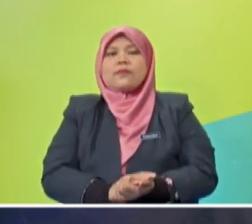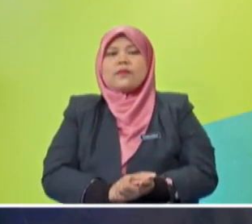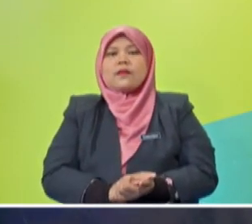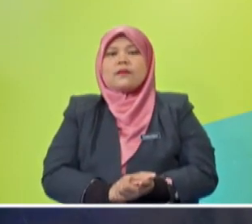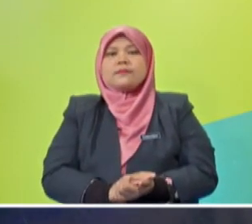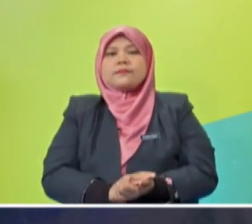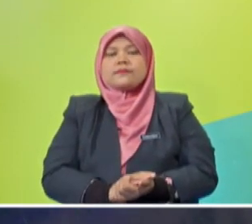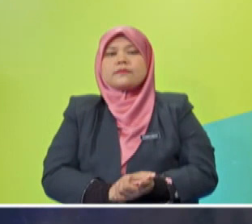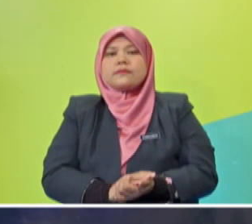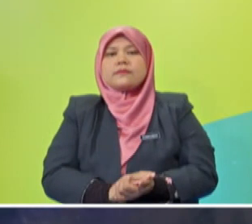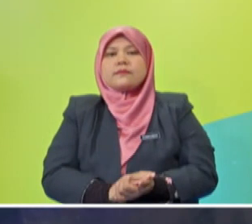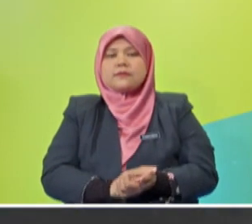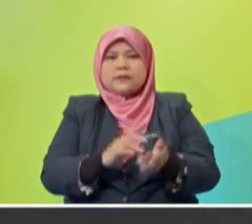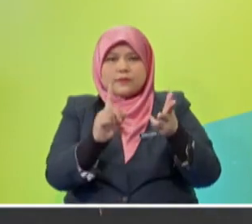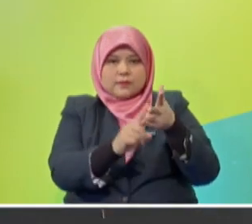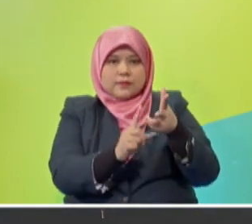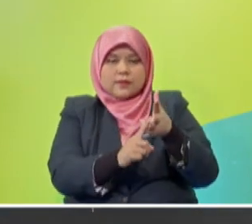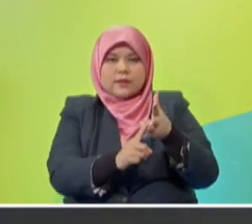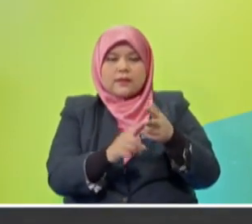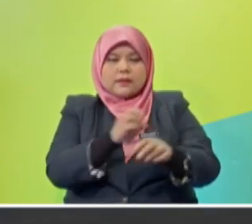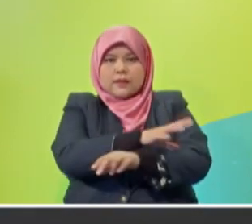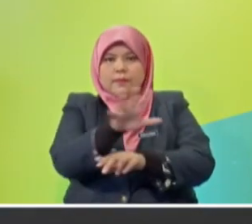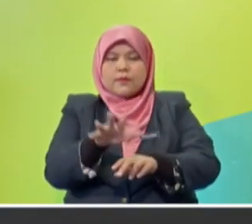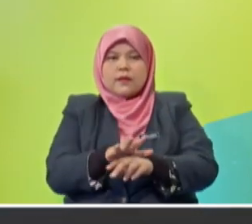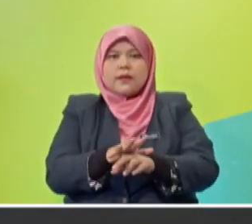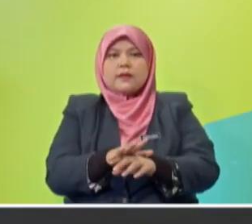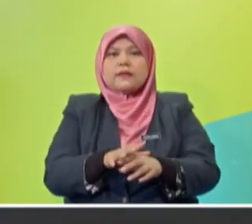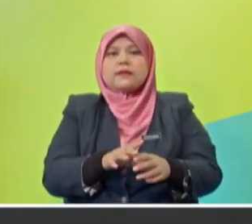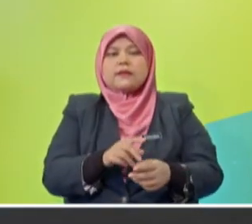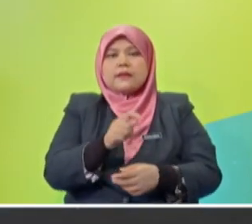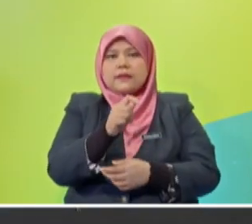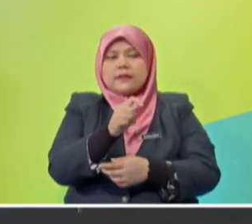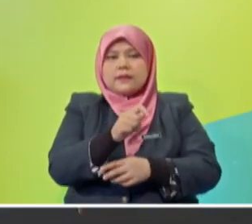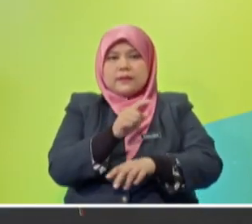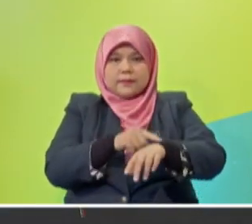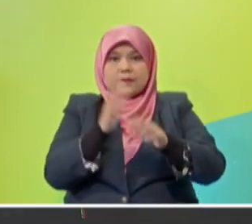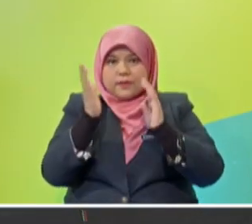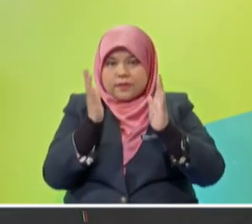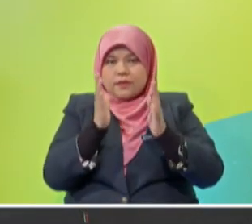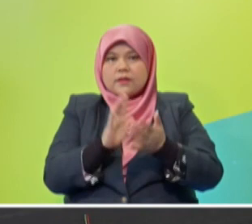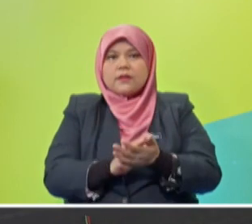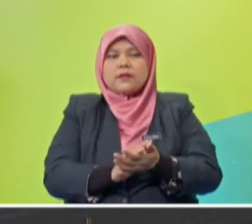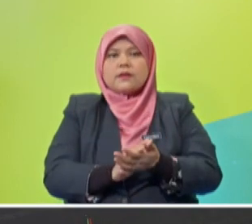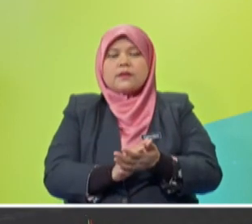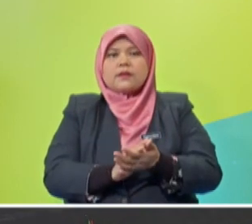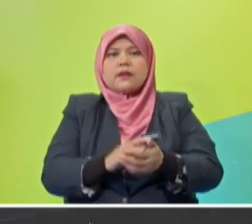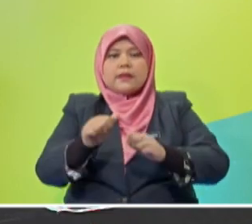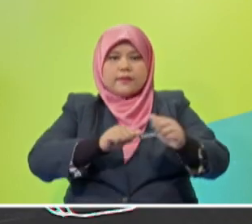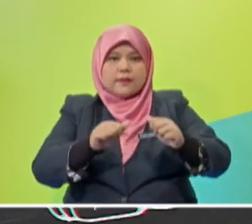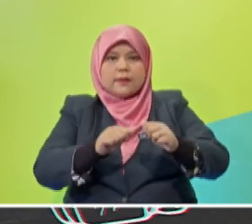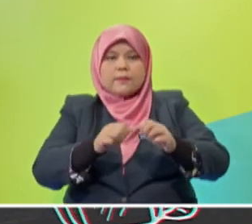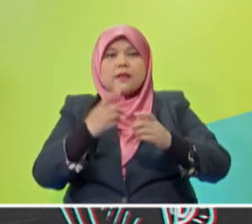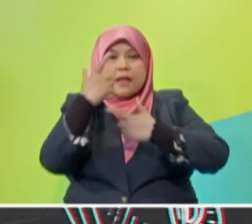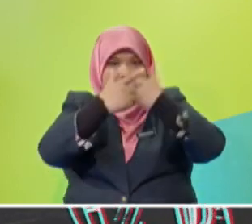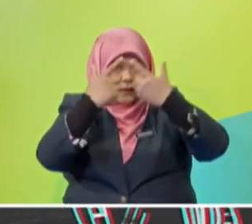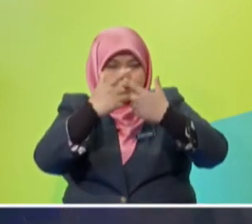dengan sektor yang ketiga iaitu taburan sektor tertia dan kita akan fokus kepada aktiviti ekonomi pelancongan.